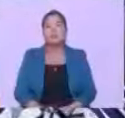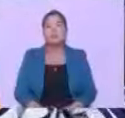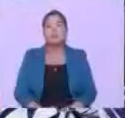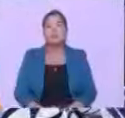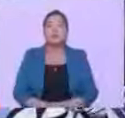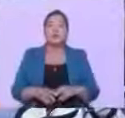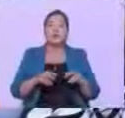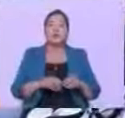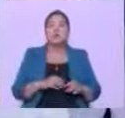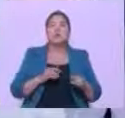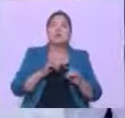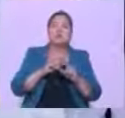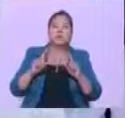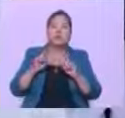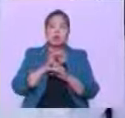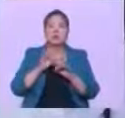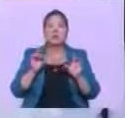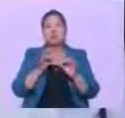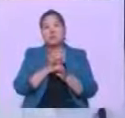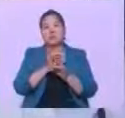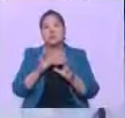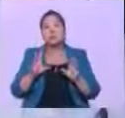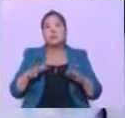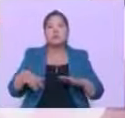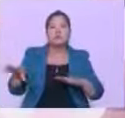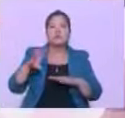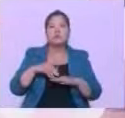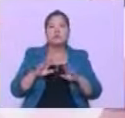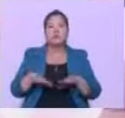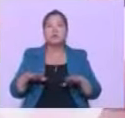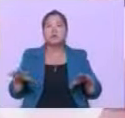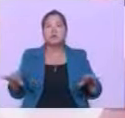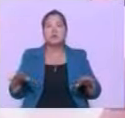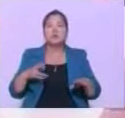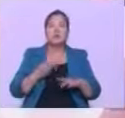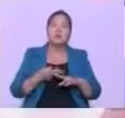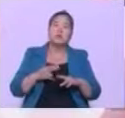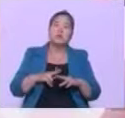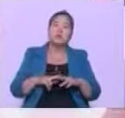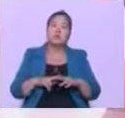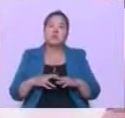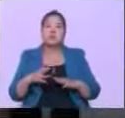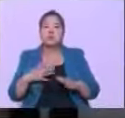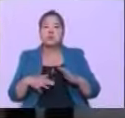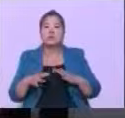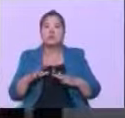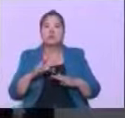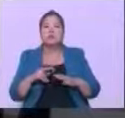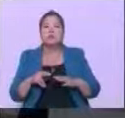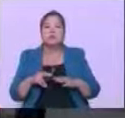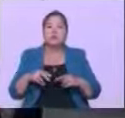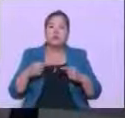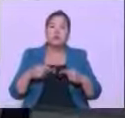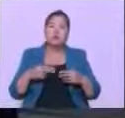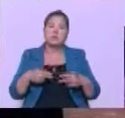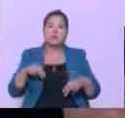торжественном мероприятии ученики выразили благодарность своим учителям, а маленькие ребятишки показали не только рвение обучаться, но и свои творческие